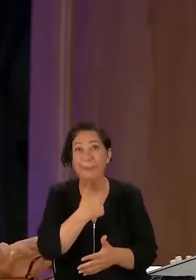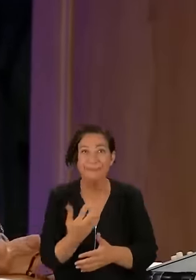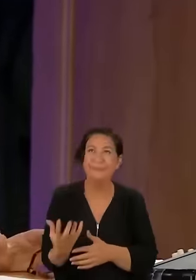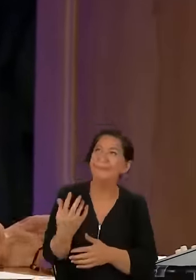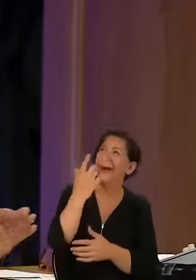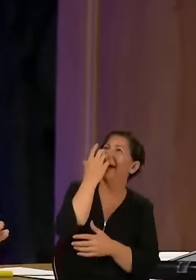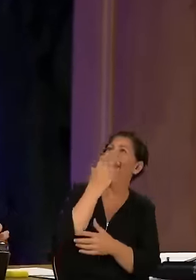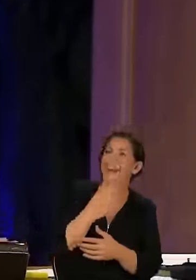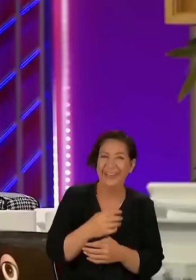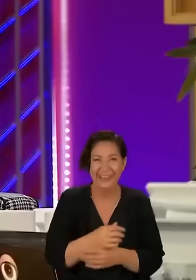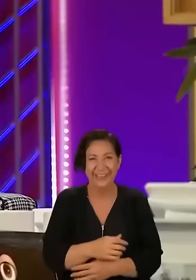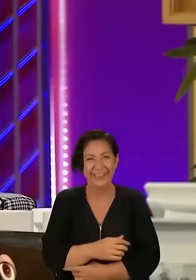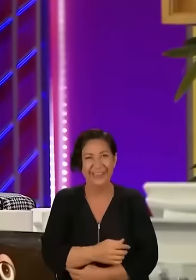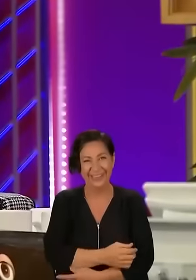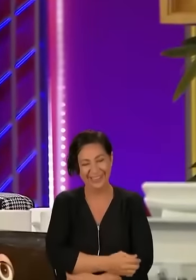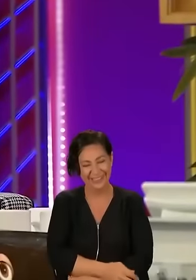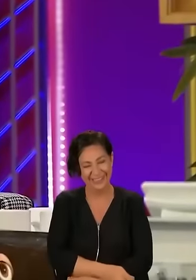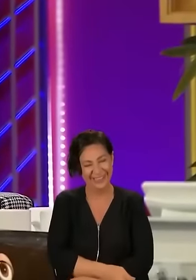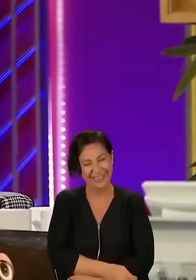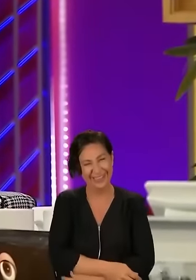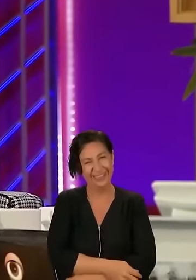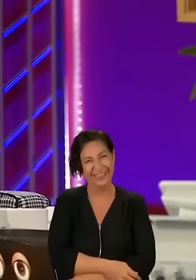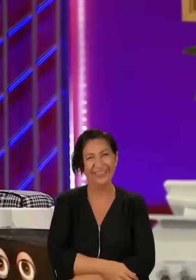adam diye.